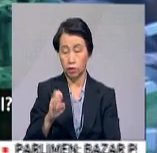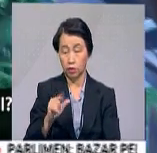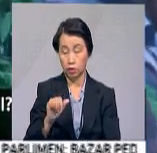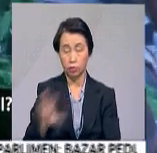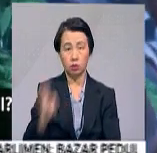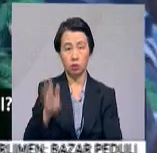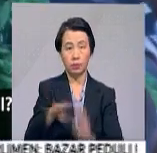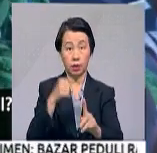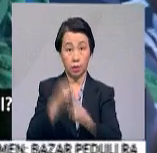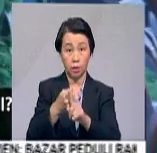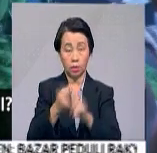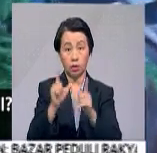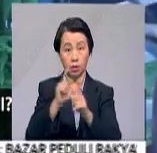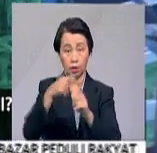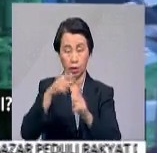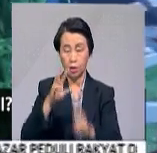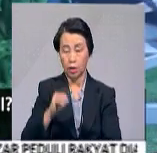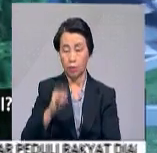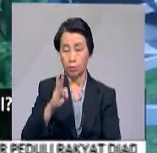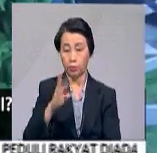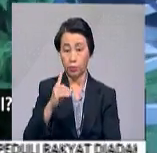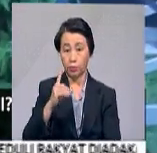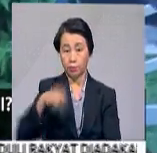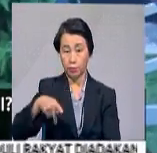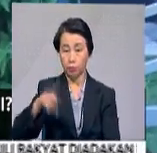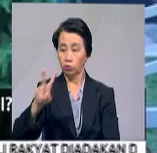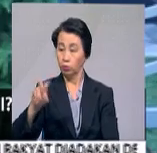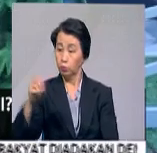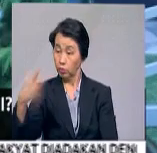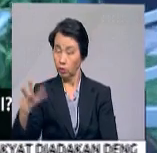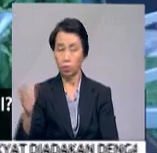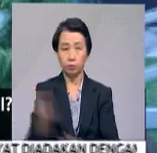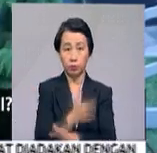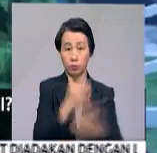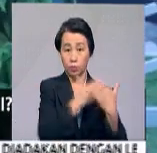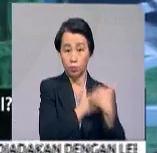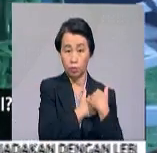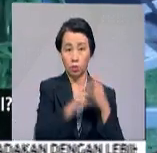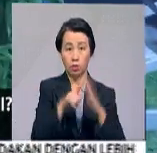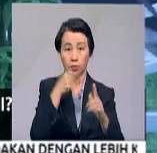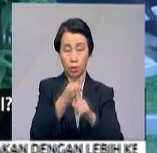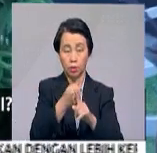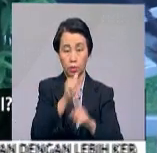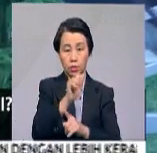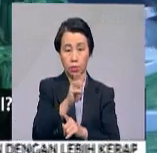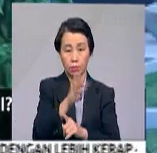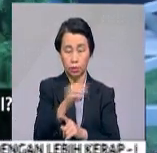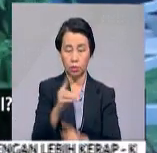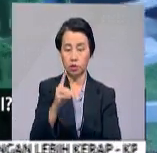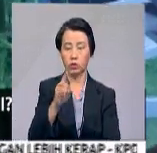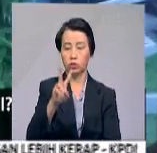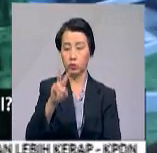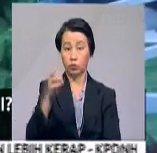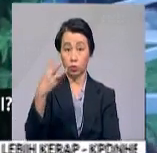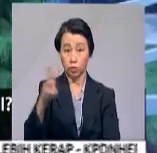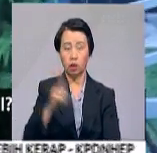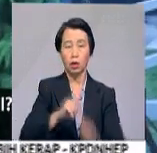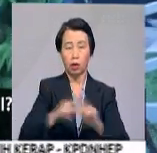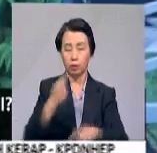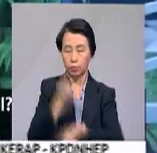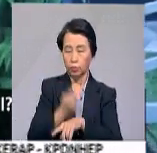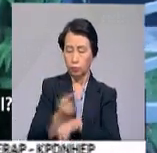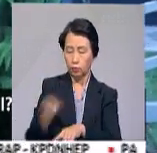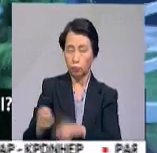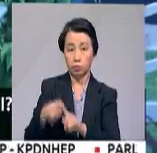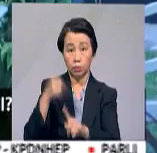sebagai pengarah teknikal NFDP pada 2013 sebelum memegang jawatan sebagai pengarah AMD pada 2016. Bagaimanapun, tugasnya